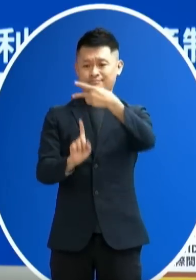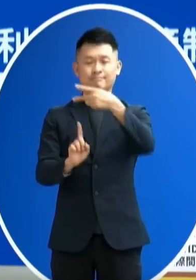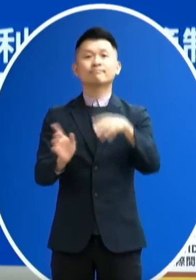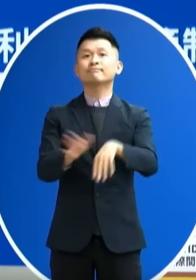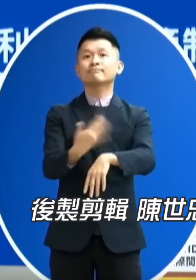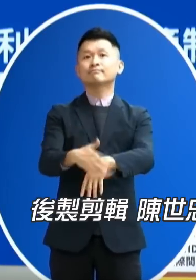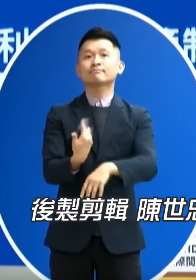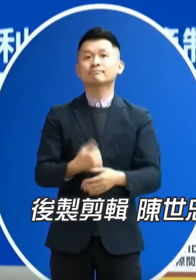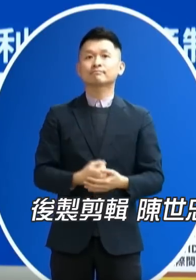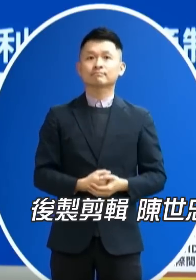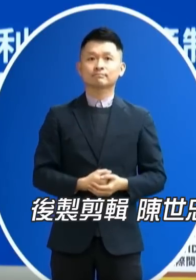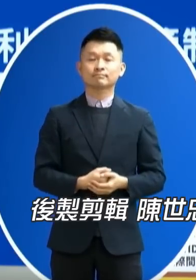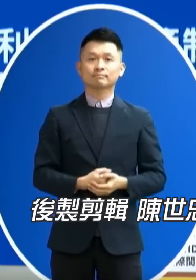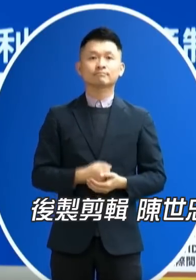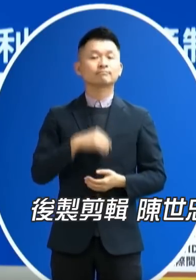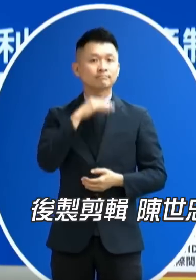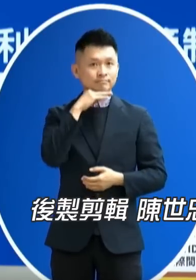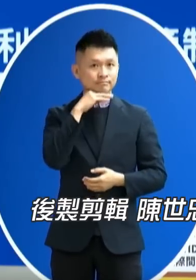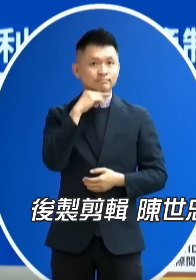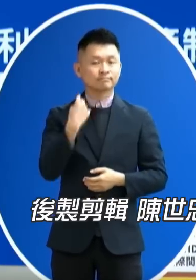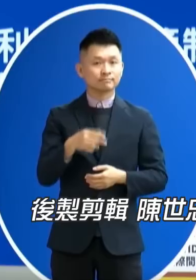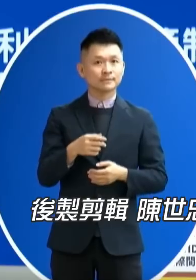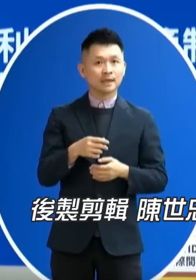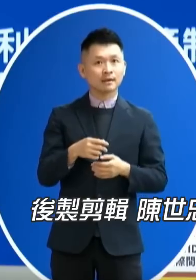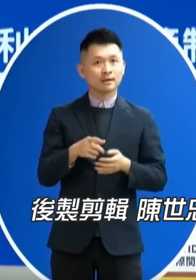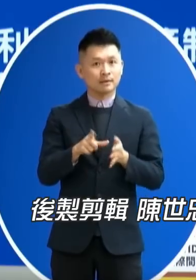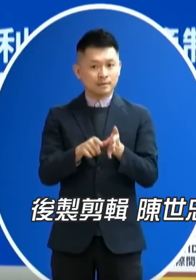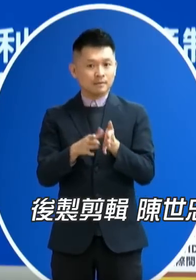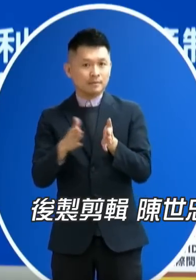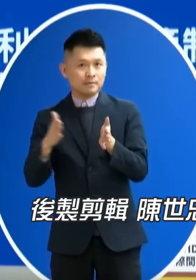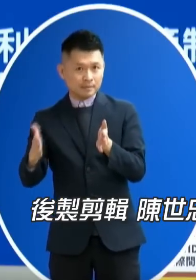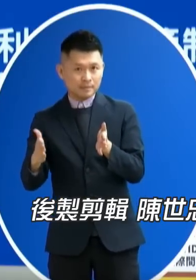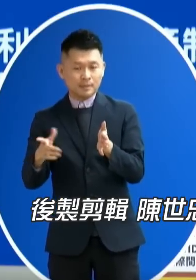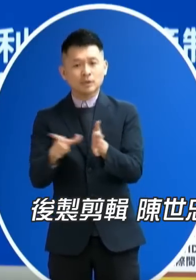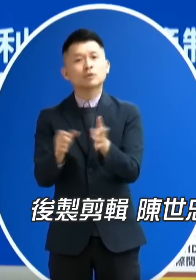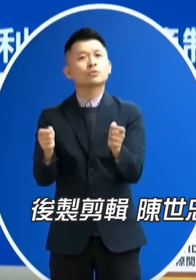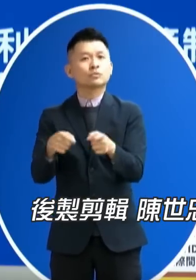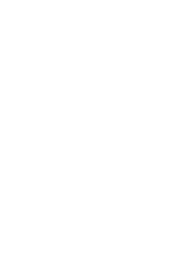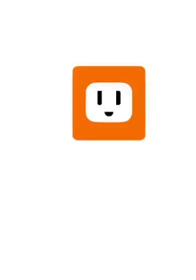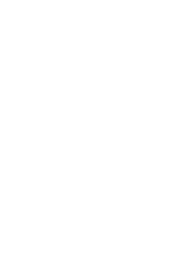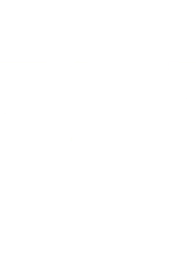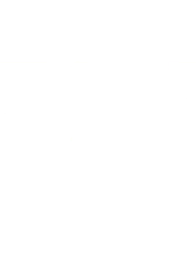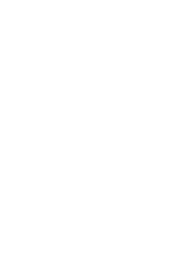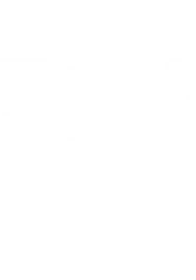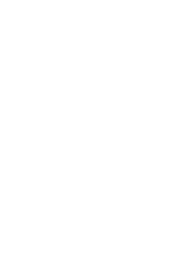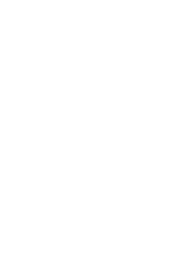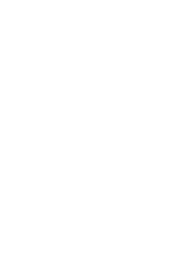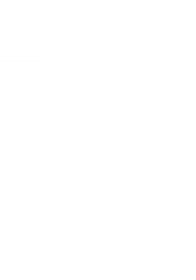可能在对，一段短的时间给大家准备一下。